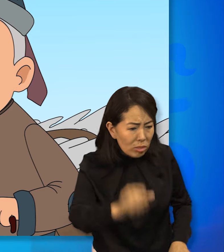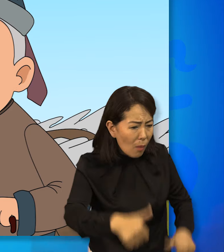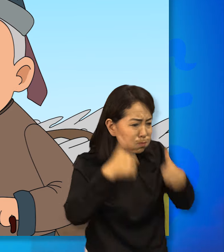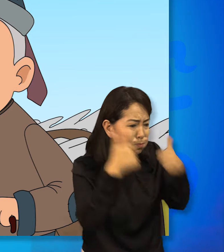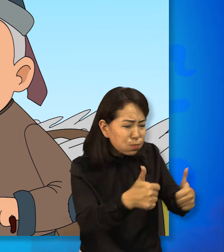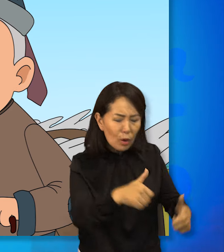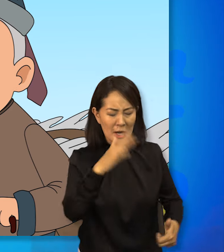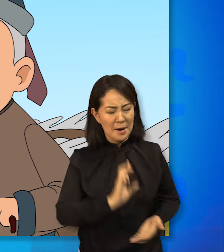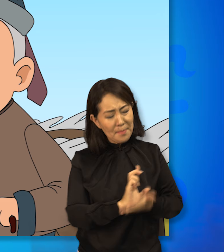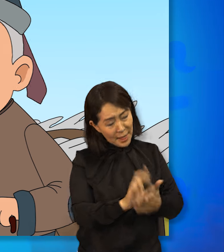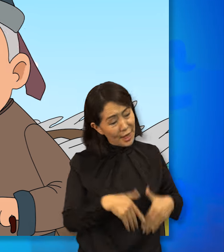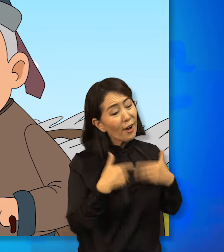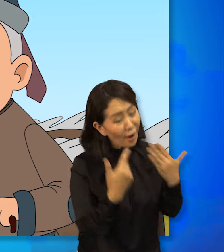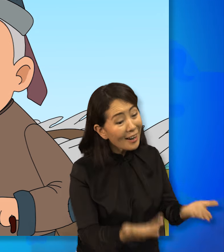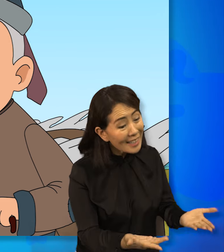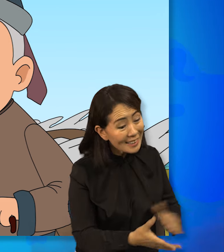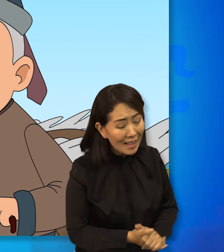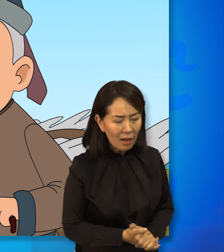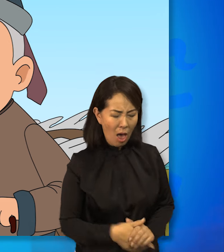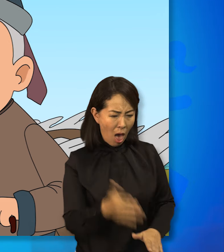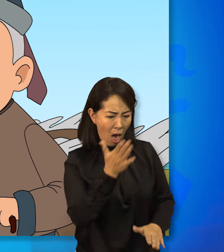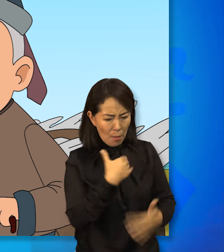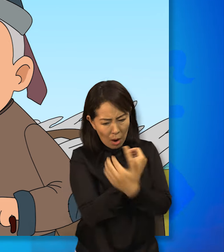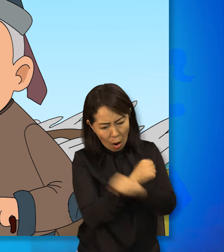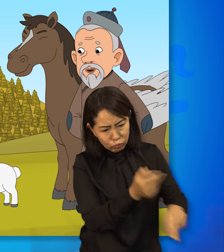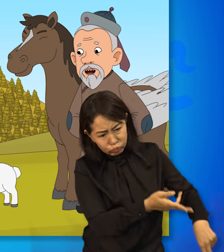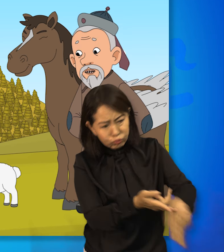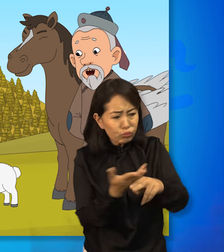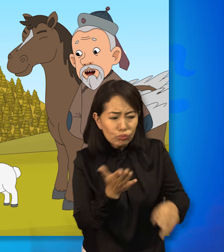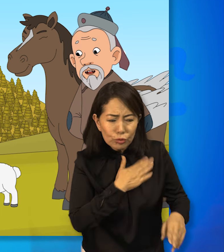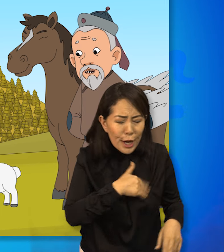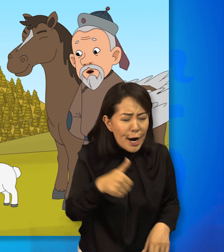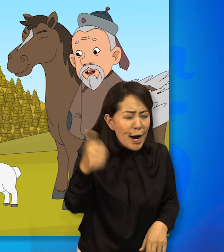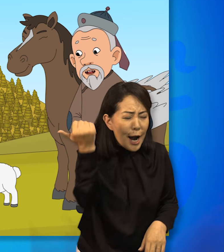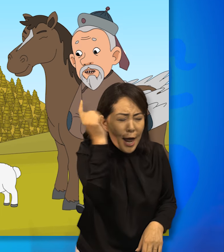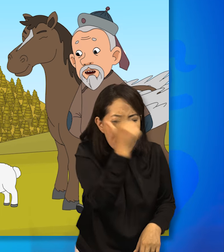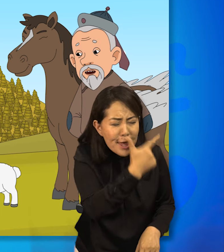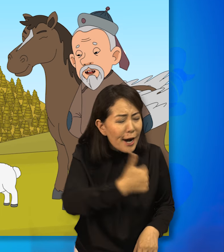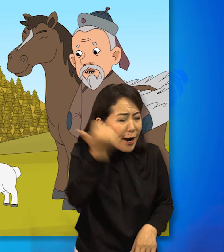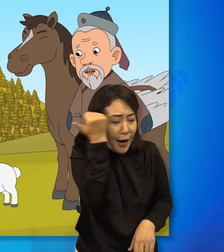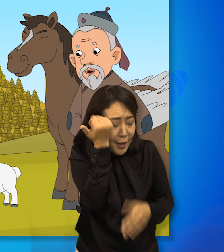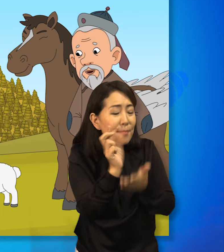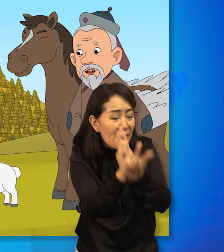За миний дүүнер адал явдлаар дүүрэн аялаад ирв үү? Ёо!